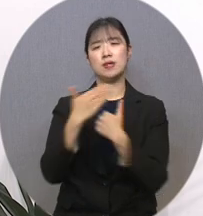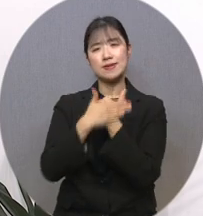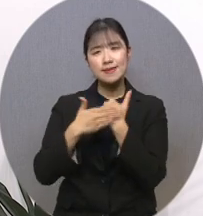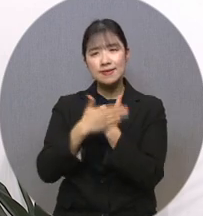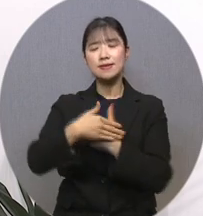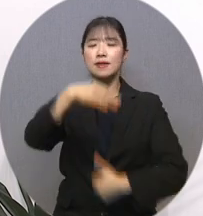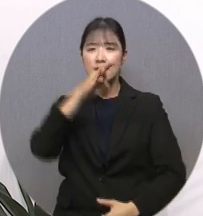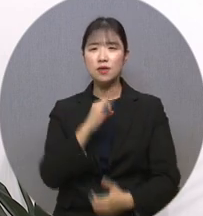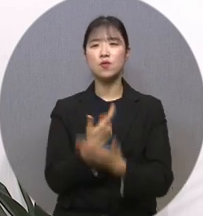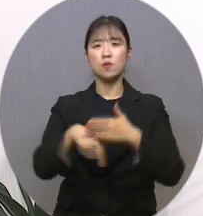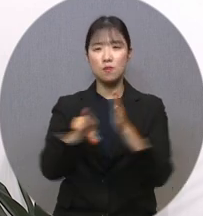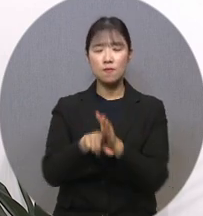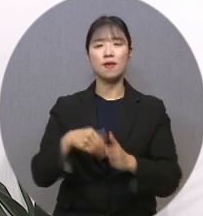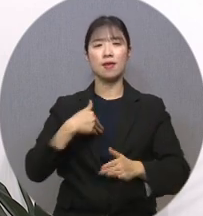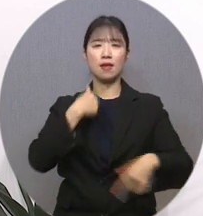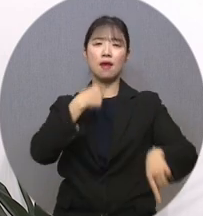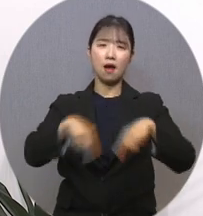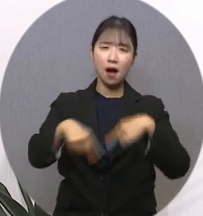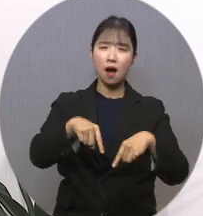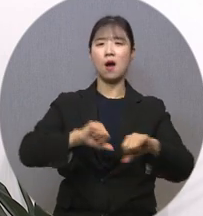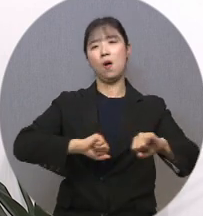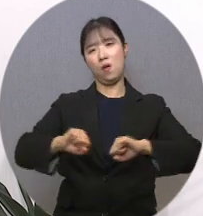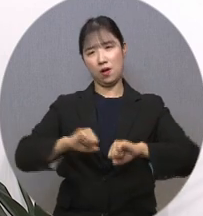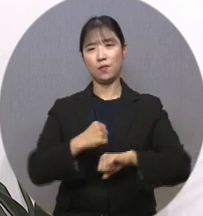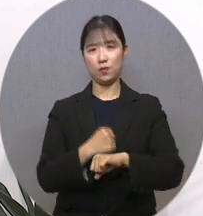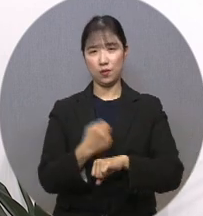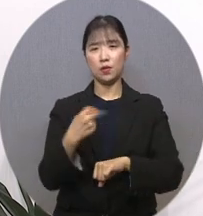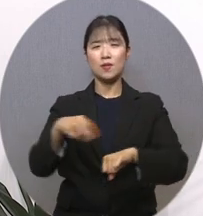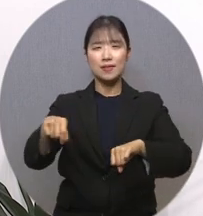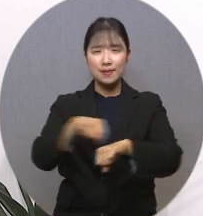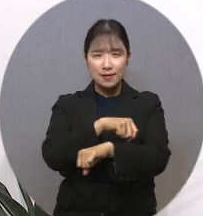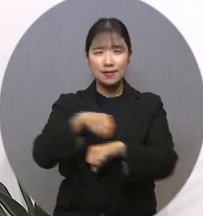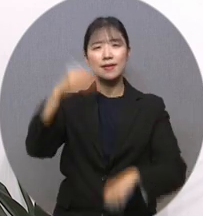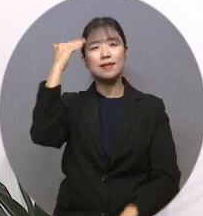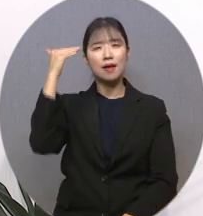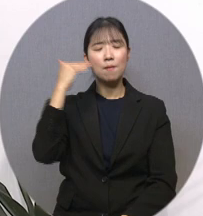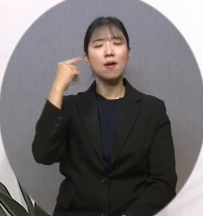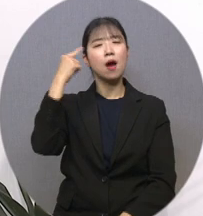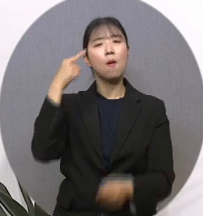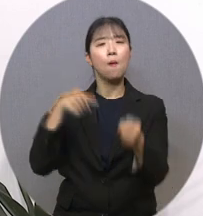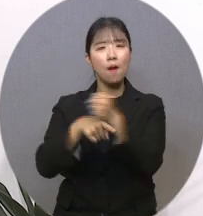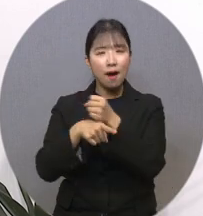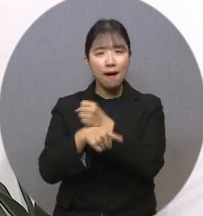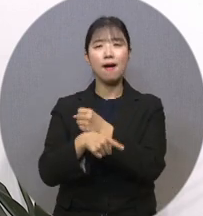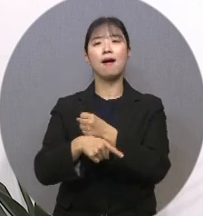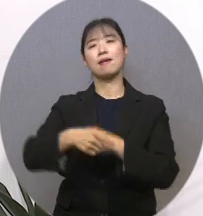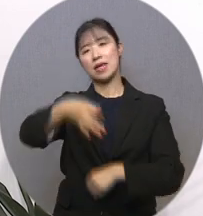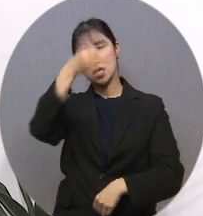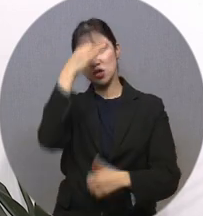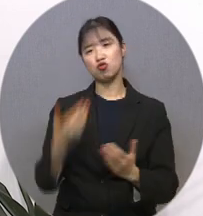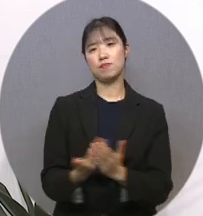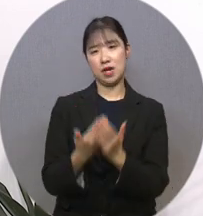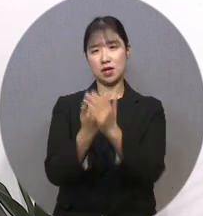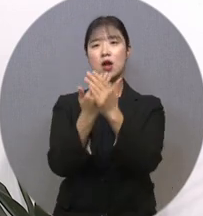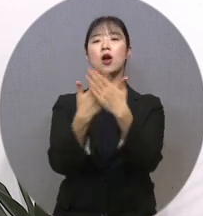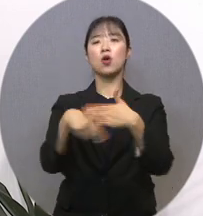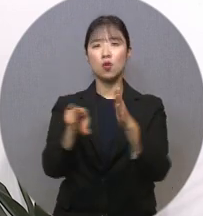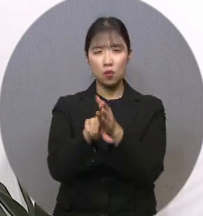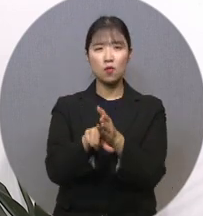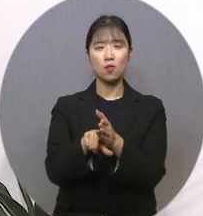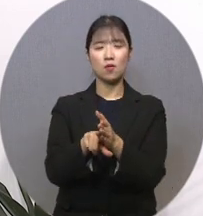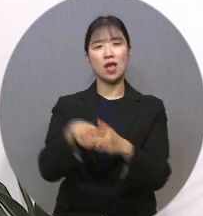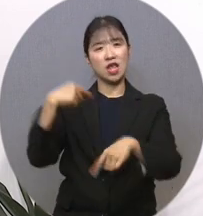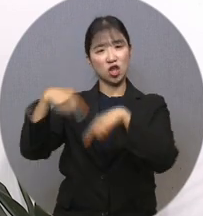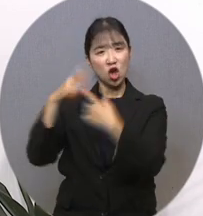또 제가 또 의정활동을 해야 될 것이고 특히 대한민국 과학기술의 발전에 조금이라도